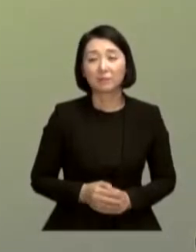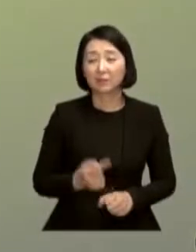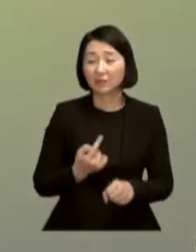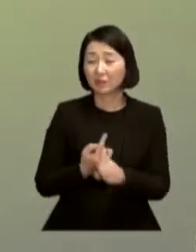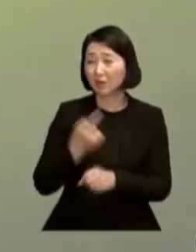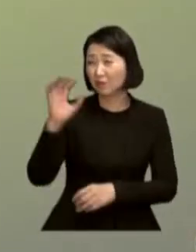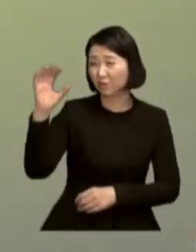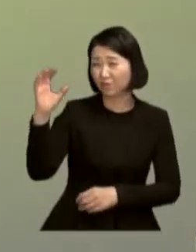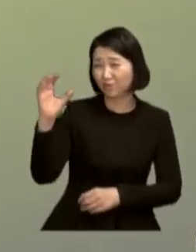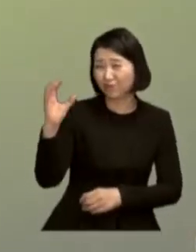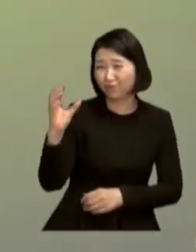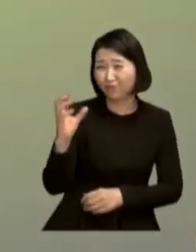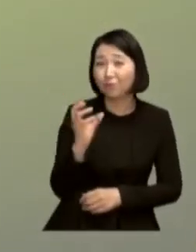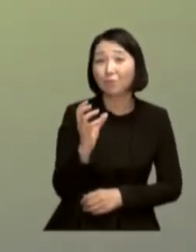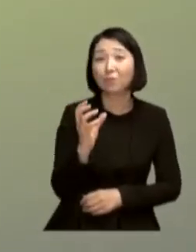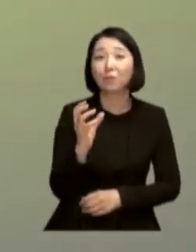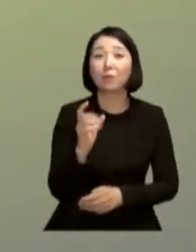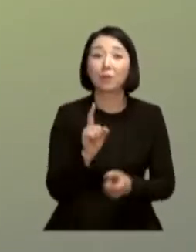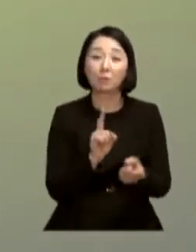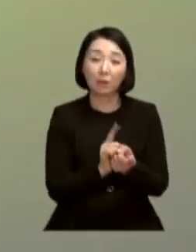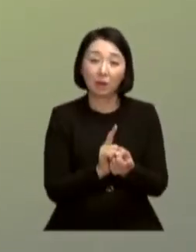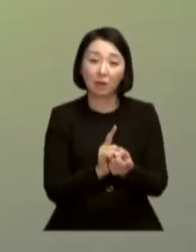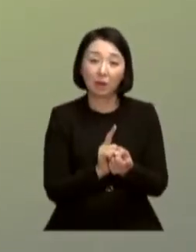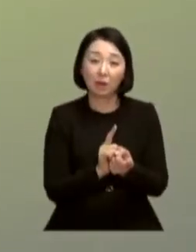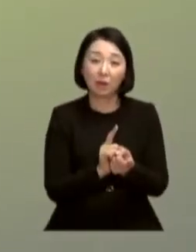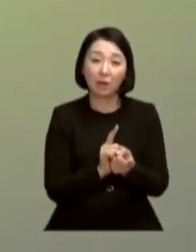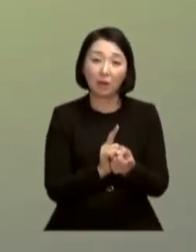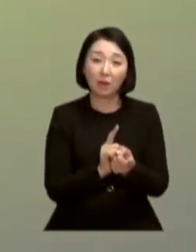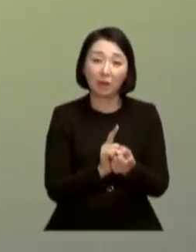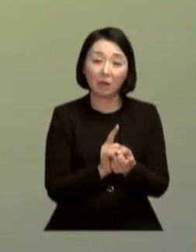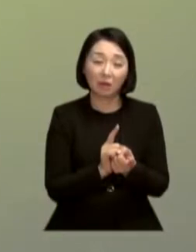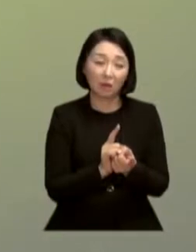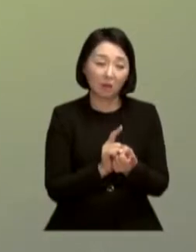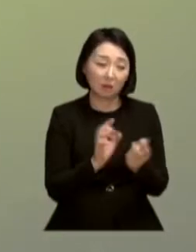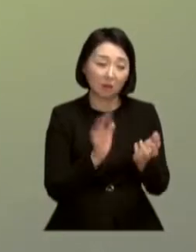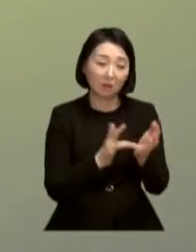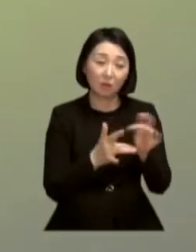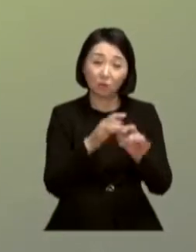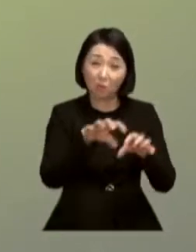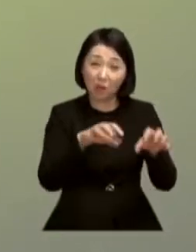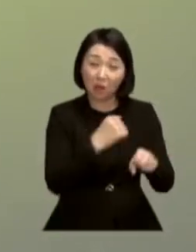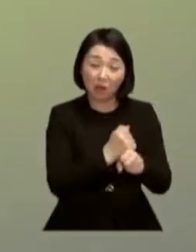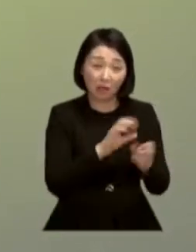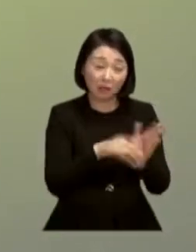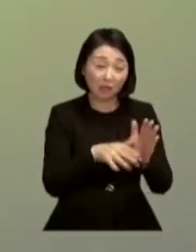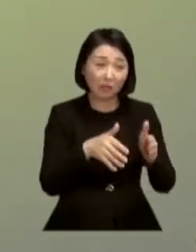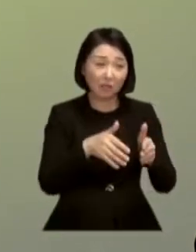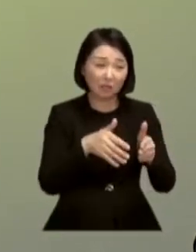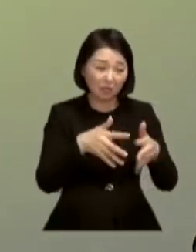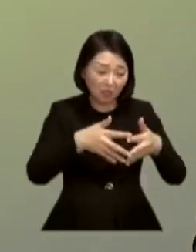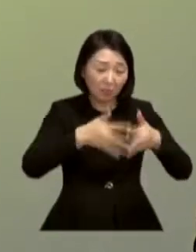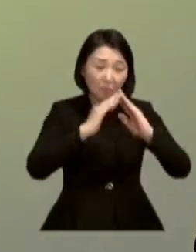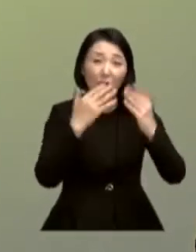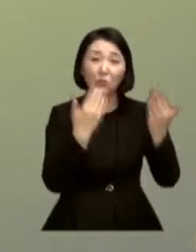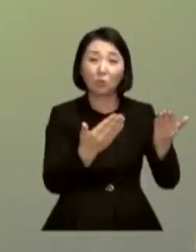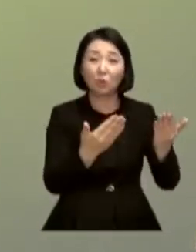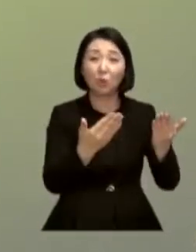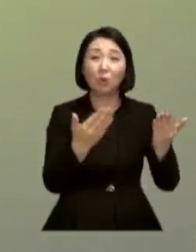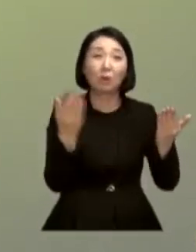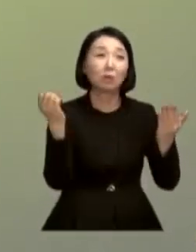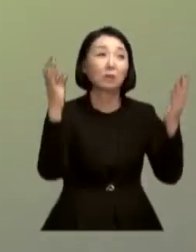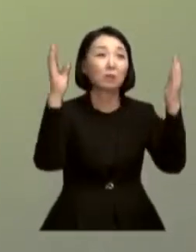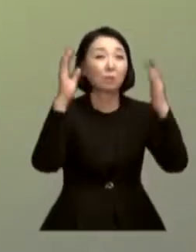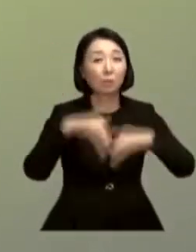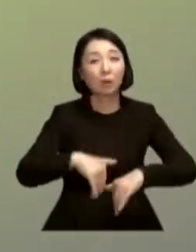이번에 작년에 이제 태풍이 있으면서 겨우 이제 어렵게 예수 마을을 하면서 이제 집을 지어줬는데 이제 그게